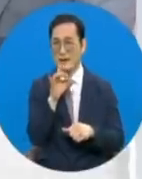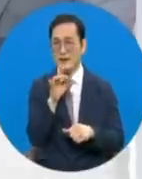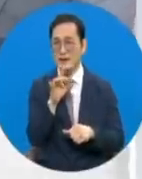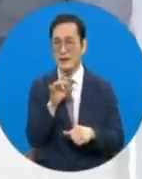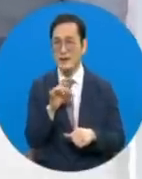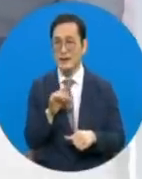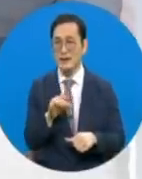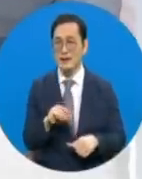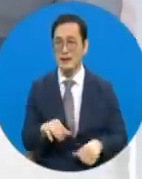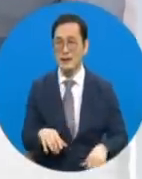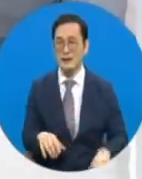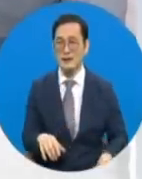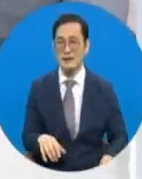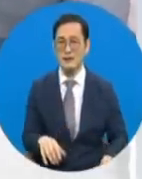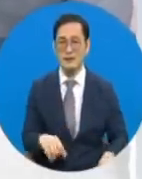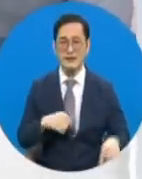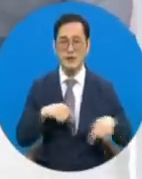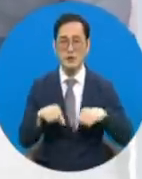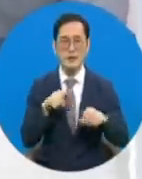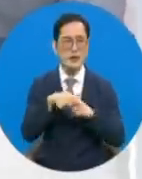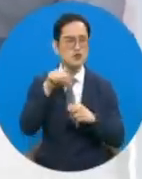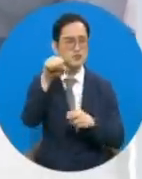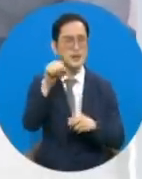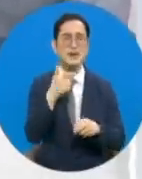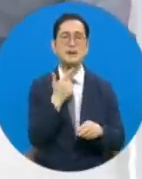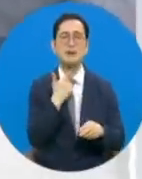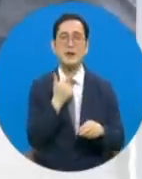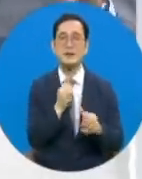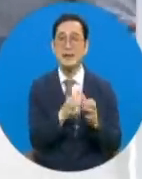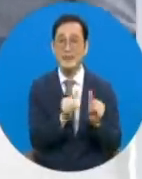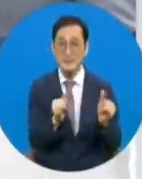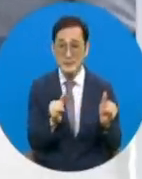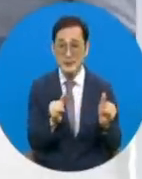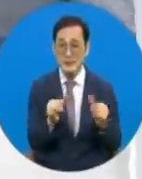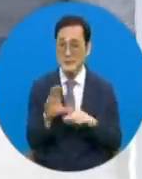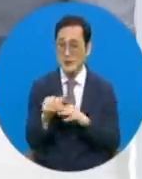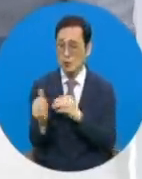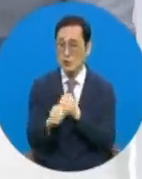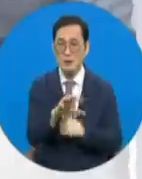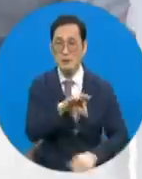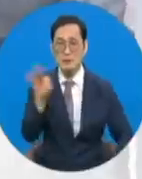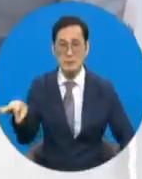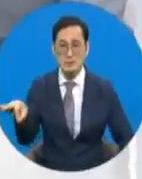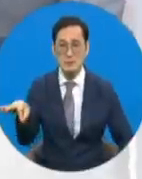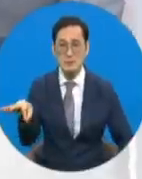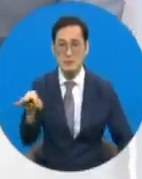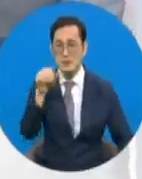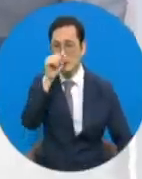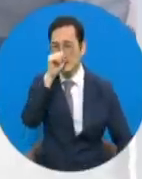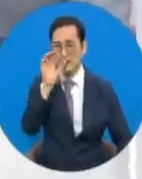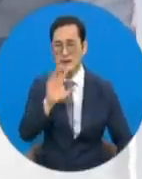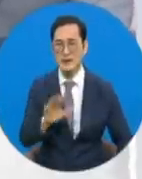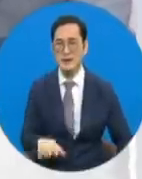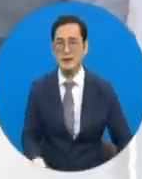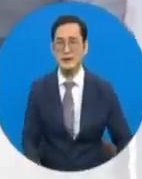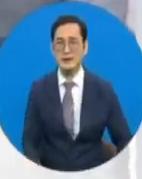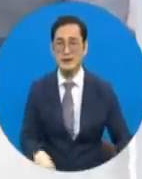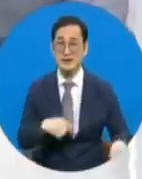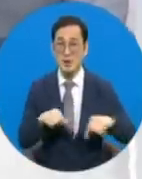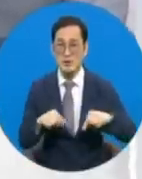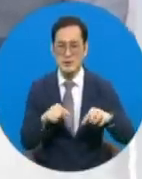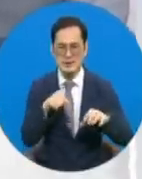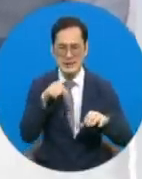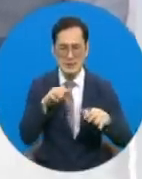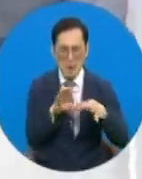무슨 뭐 출마를 했던 사람들이 너무 많이 정치권 인사들이 바로 방통위에 들어가는 현상들이 네. 저렇게 생기고 있기 때문에